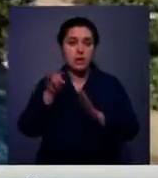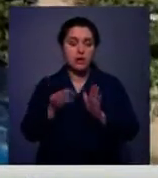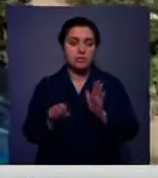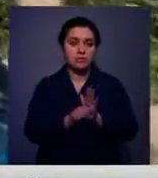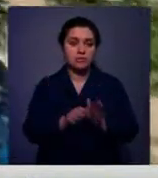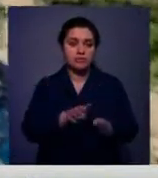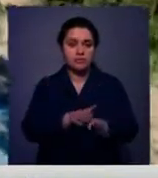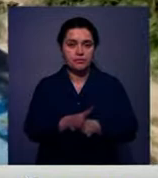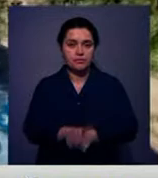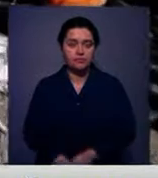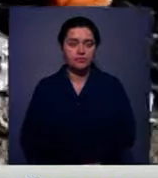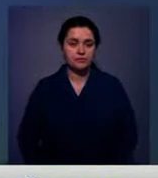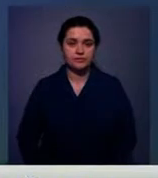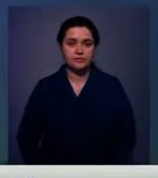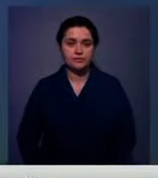погибли